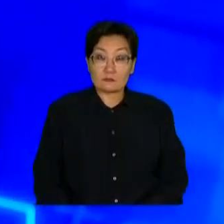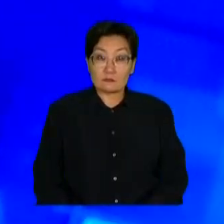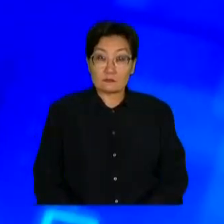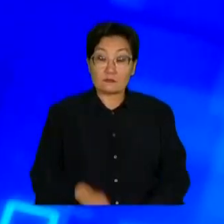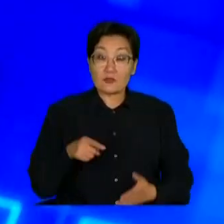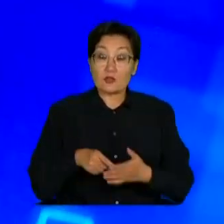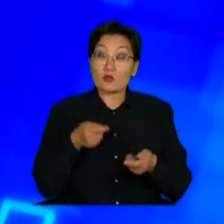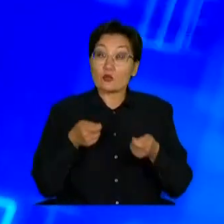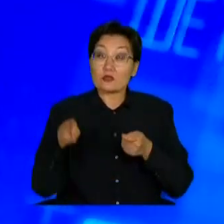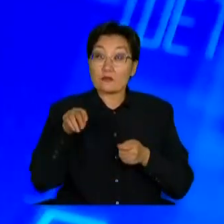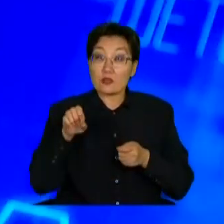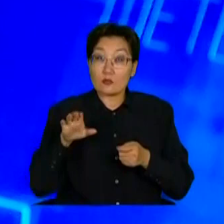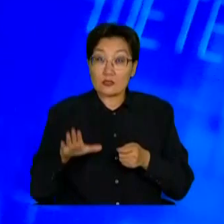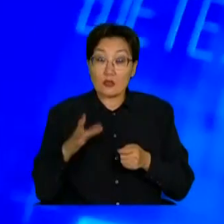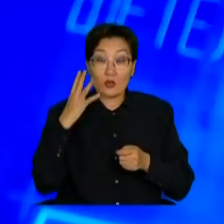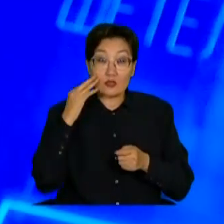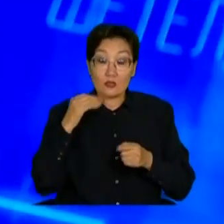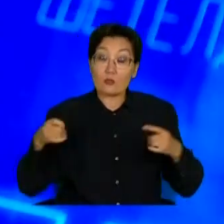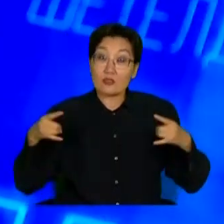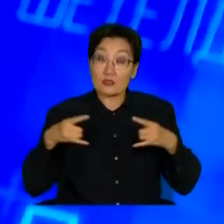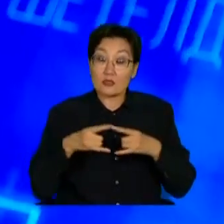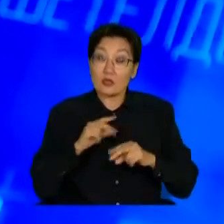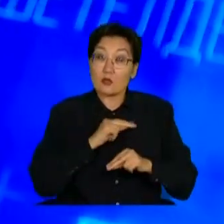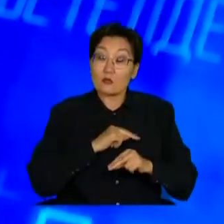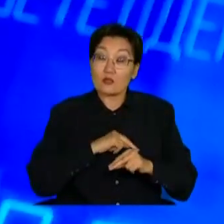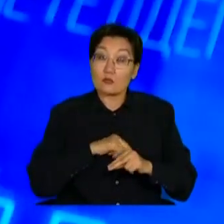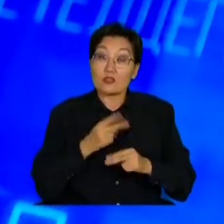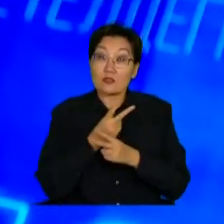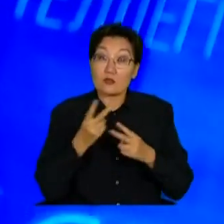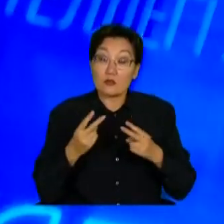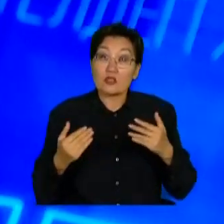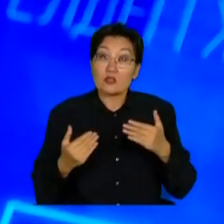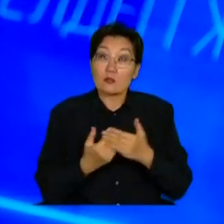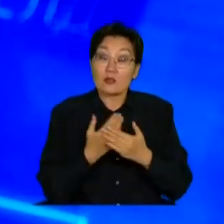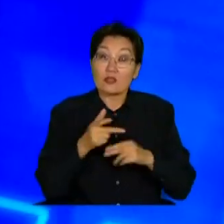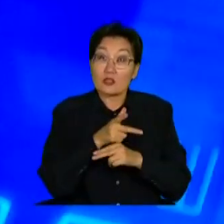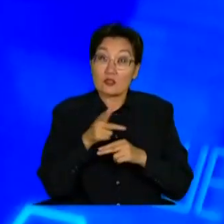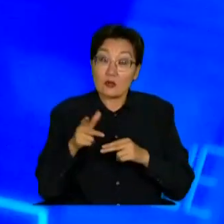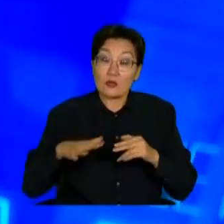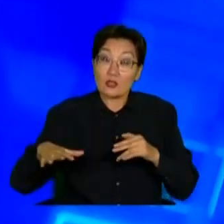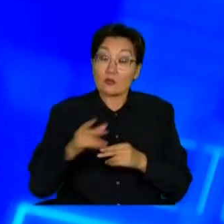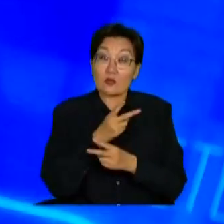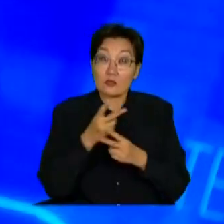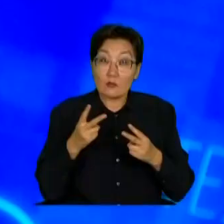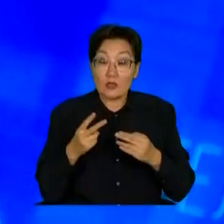Қала әкімі Ерболат Досаев Алматы телеарнасының қызметімен танысып, жаңарған түсірілім павильонын аралады. Алаңы екесеге